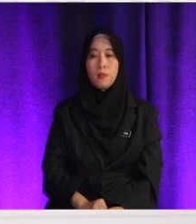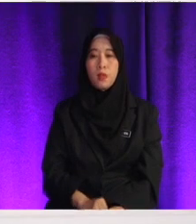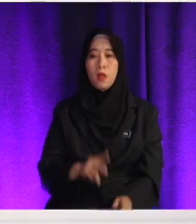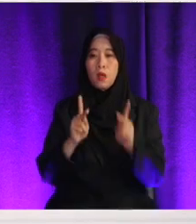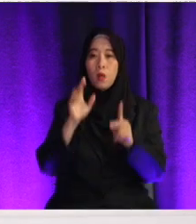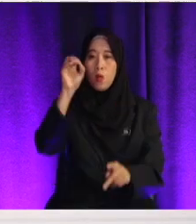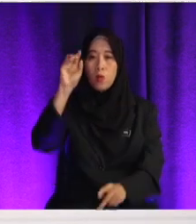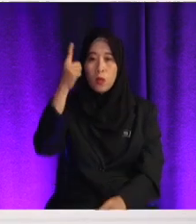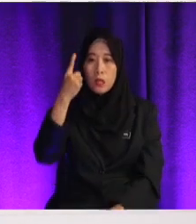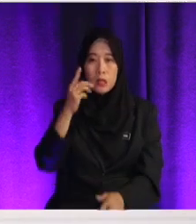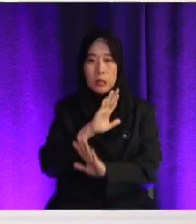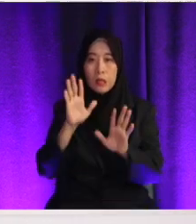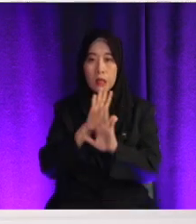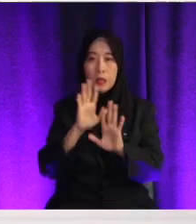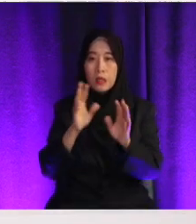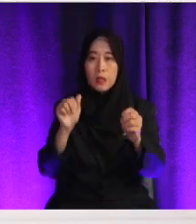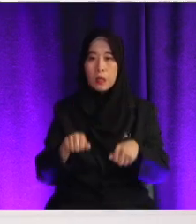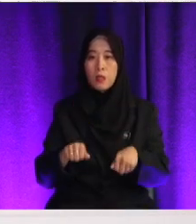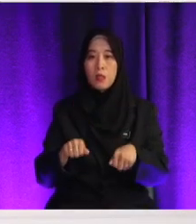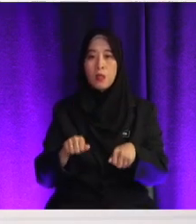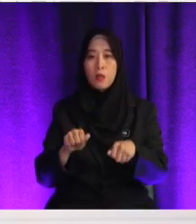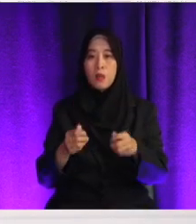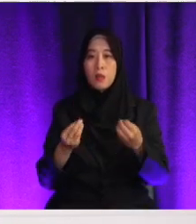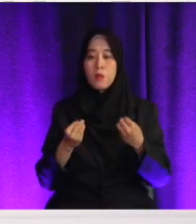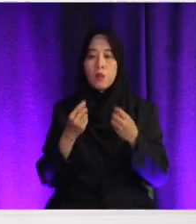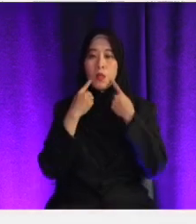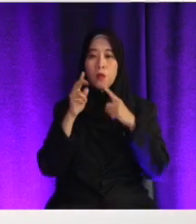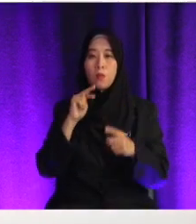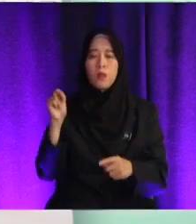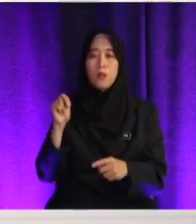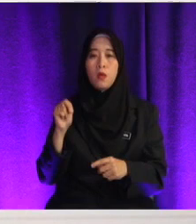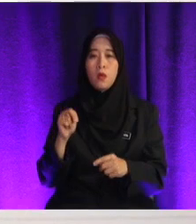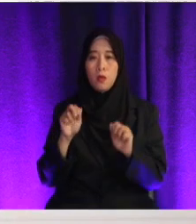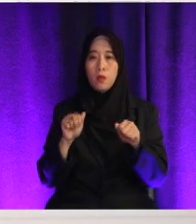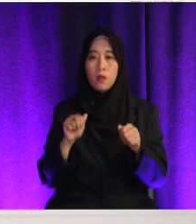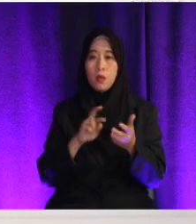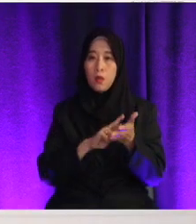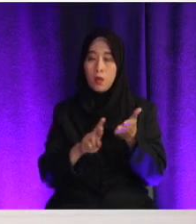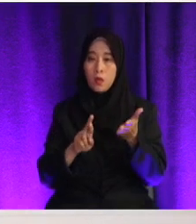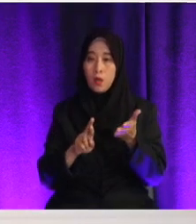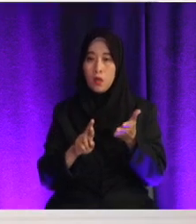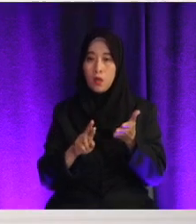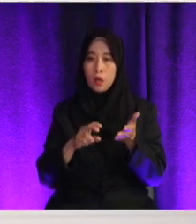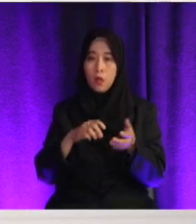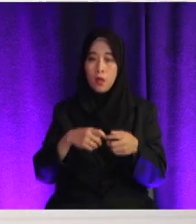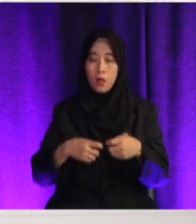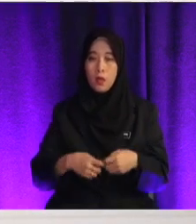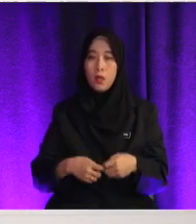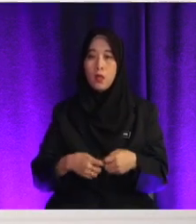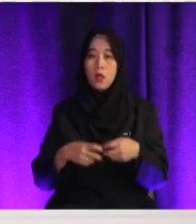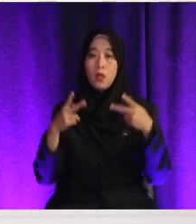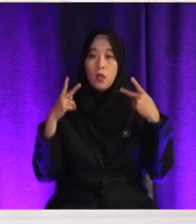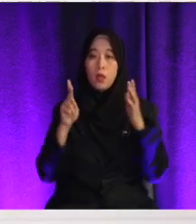ohm. Jadi dah rekodkan belum? Belum. Jadi boleh Akmal rekodkan? Jadi keadaan fuse ni dia baiklah cikgu.